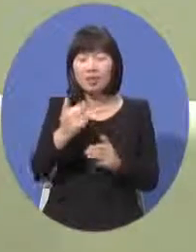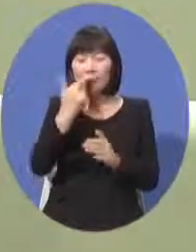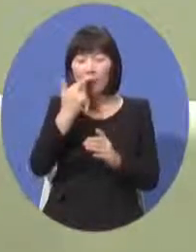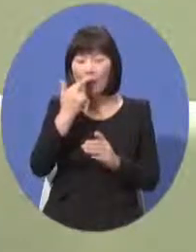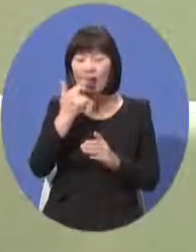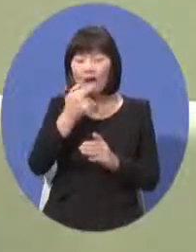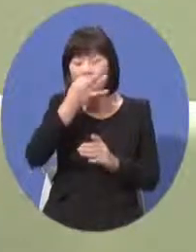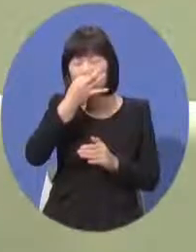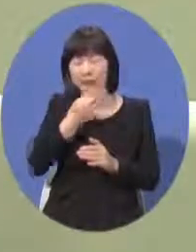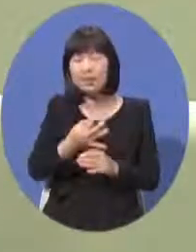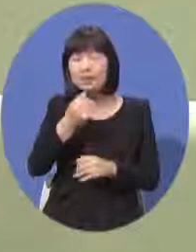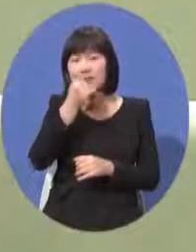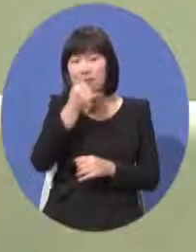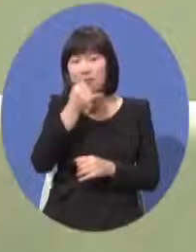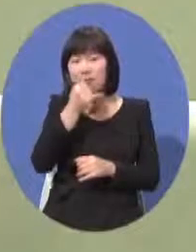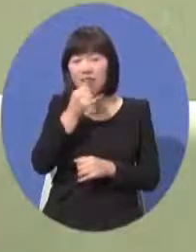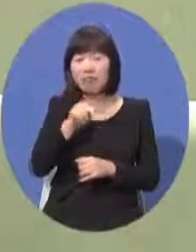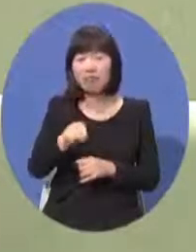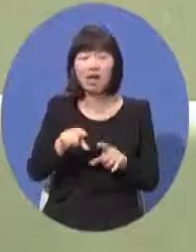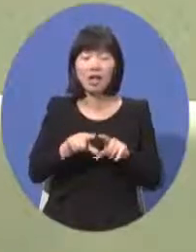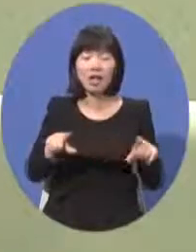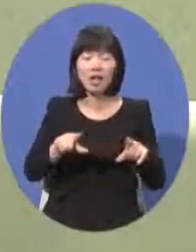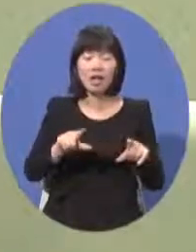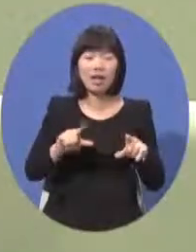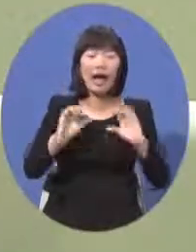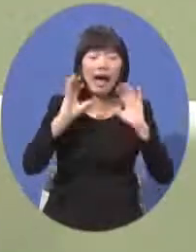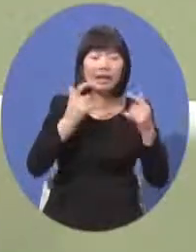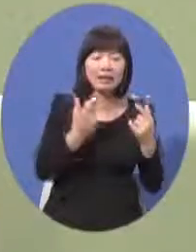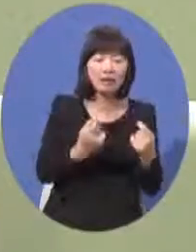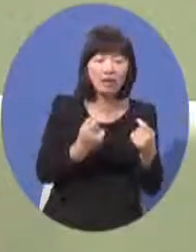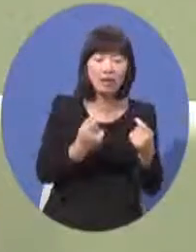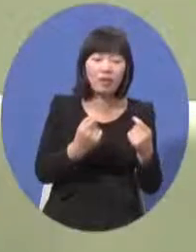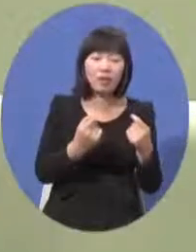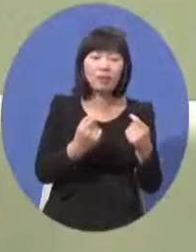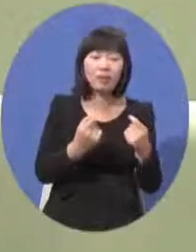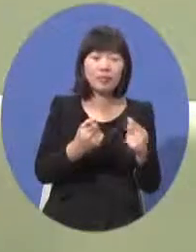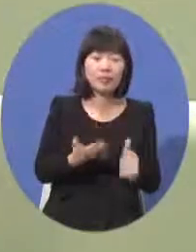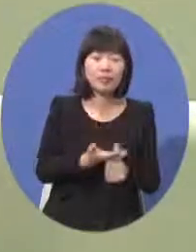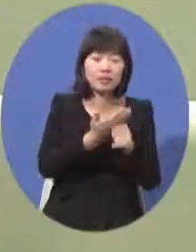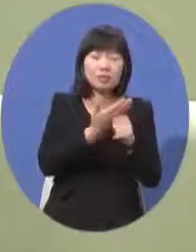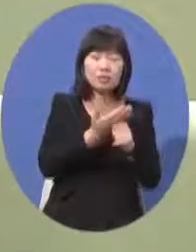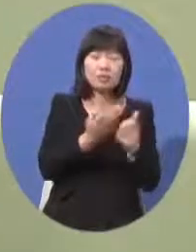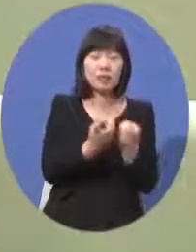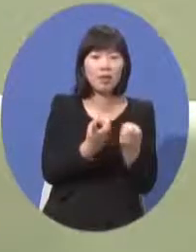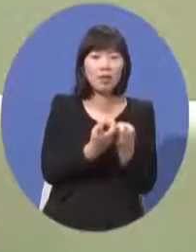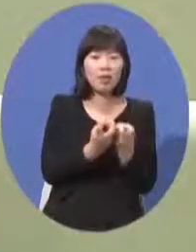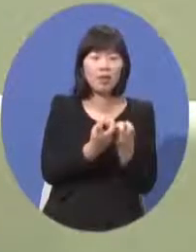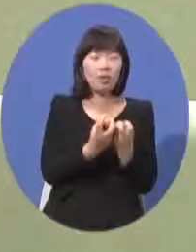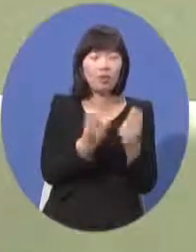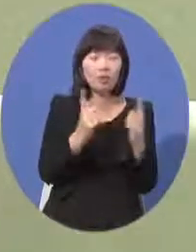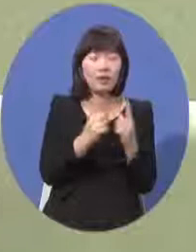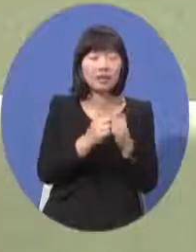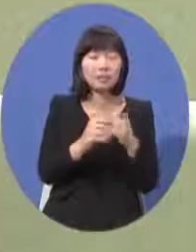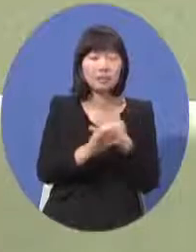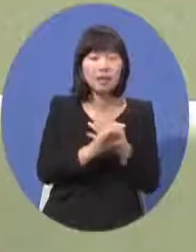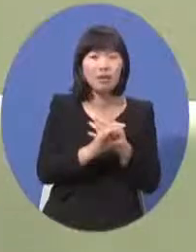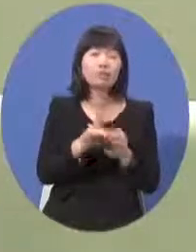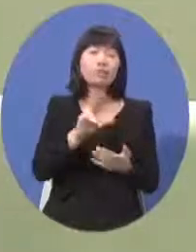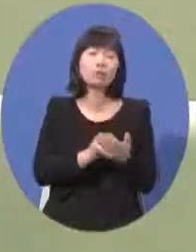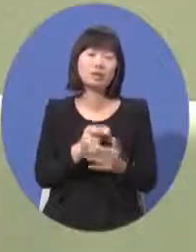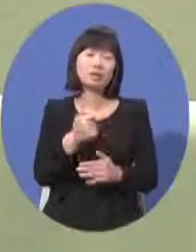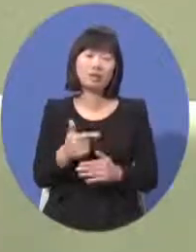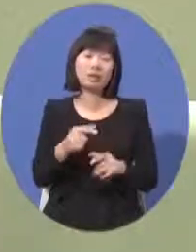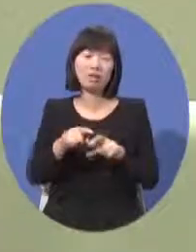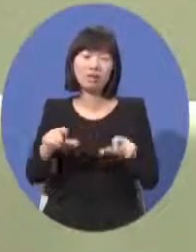아이들이 있어요. 그런 아이들은 일반 아이들처럼 사실은 대하면은 문제가 좀 생기는 경우가 많네요. 일반적인 육아서